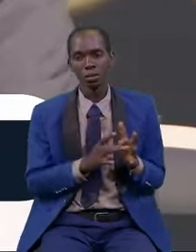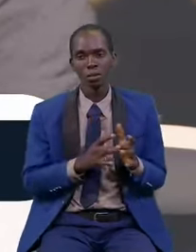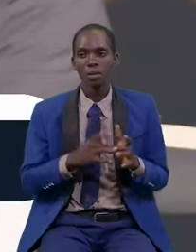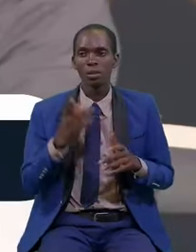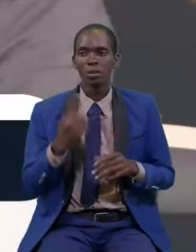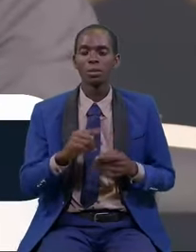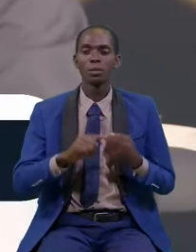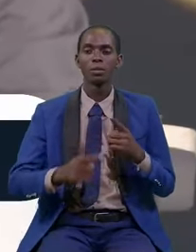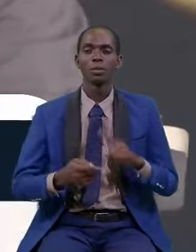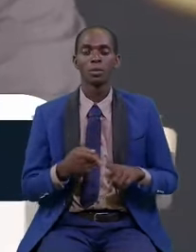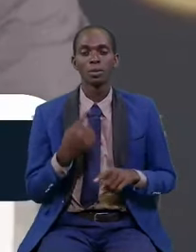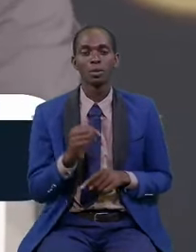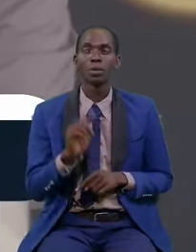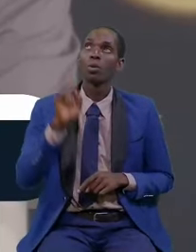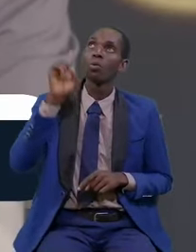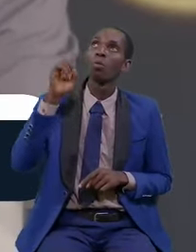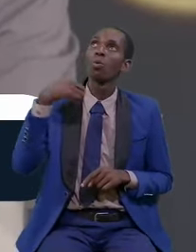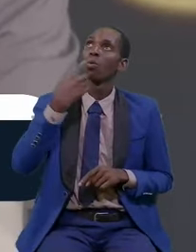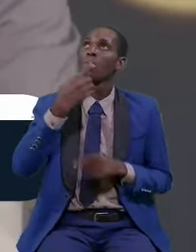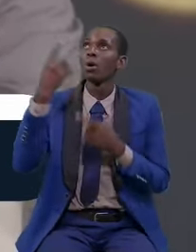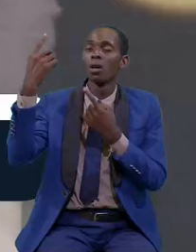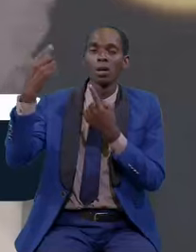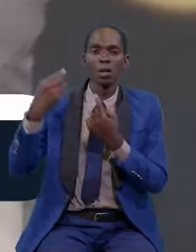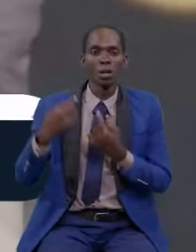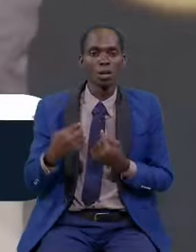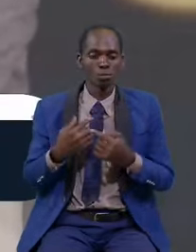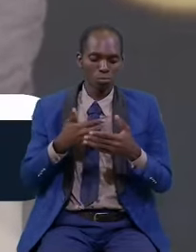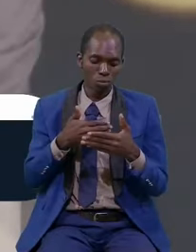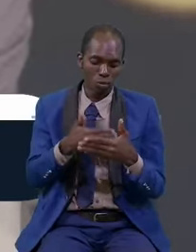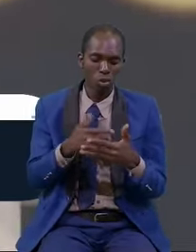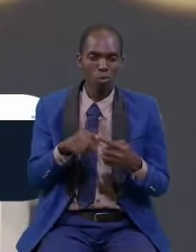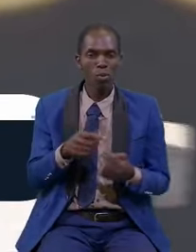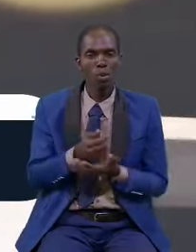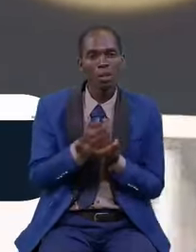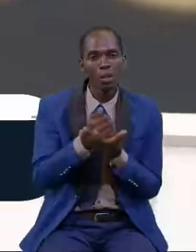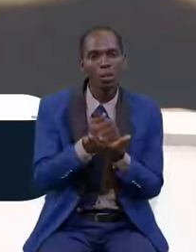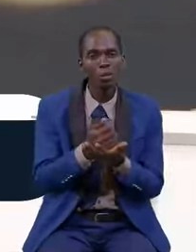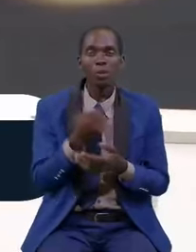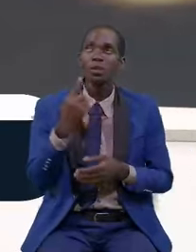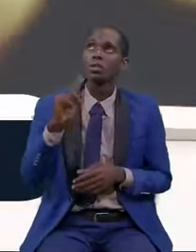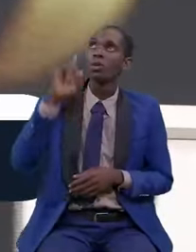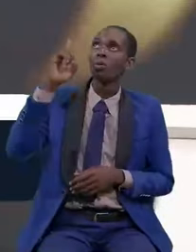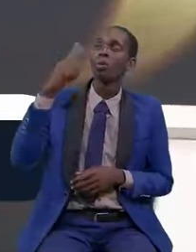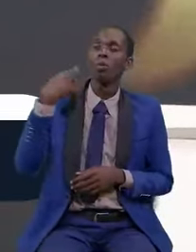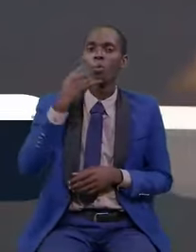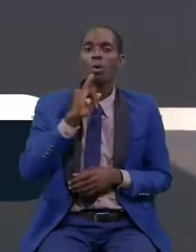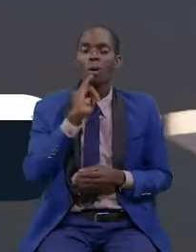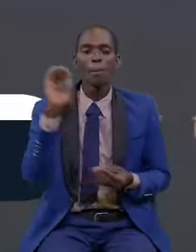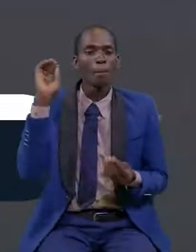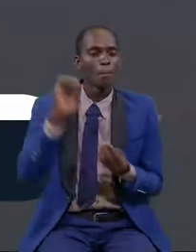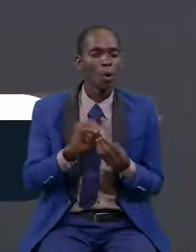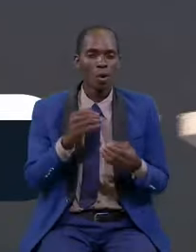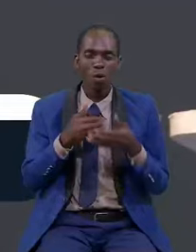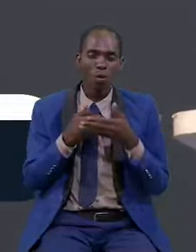l'ami, celui-là qui vient, qui s'approche de quelqu'un pour l'aider, celui qui est plus proche